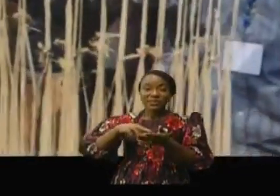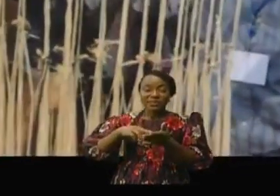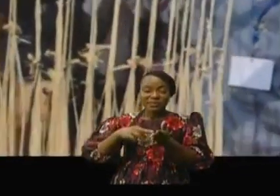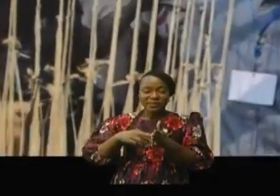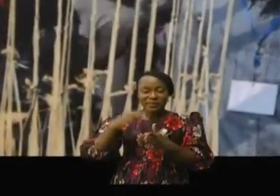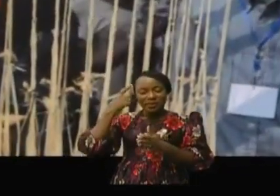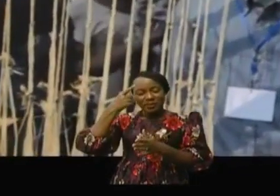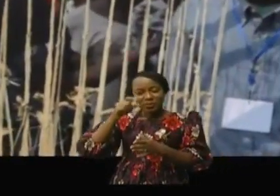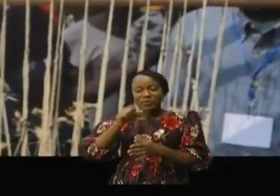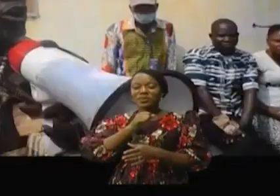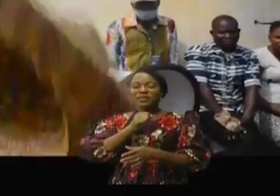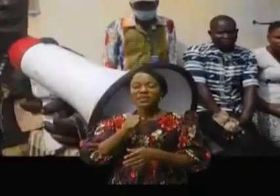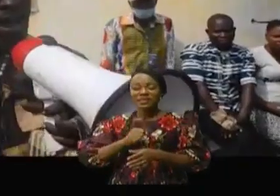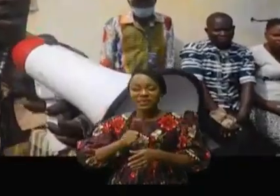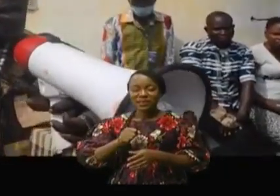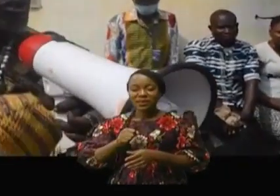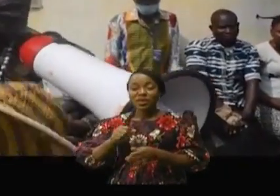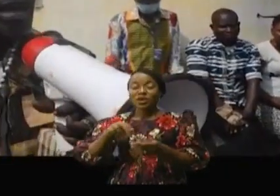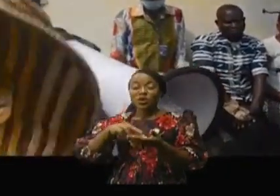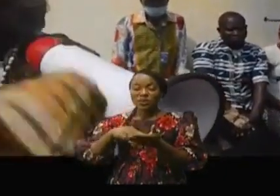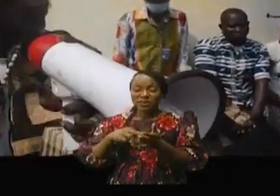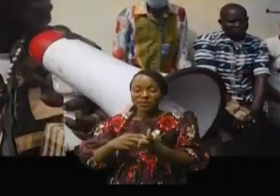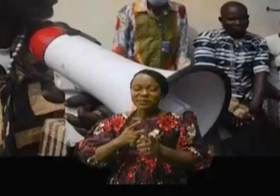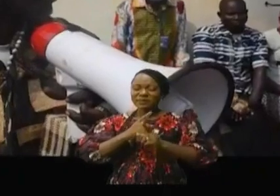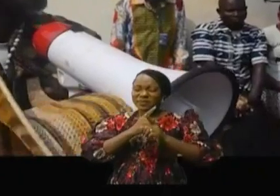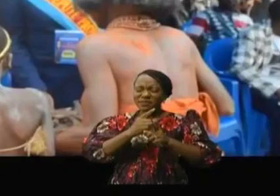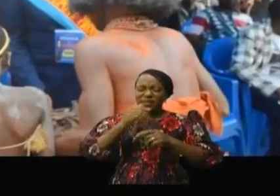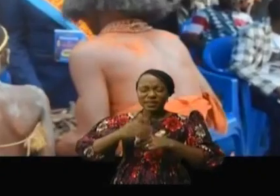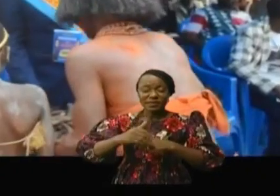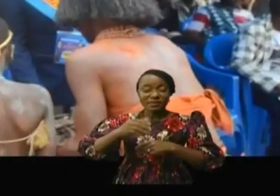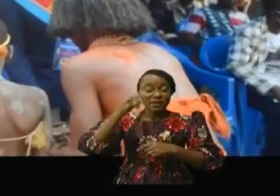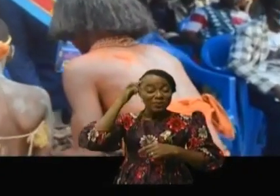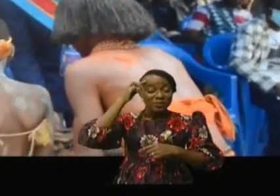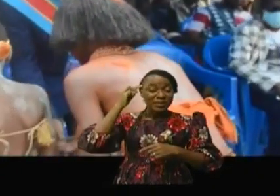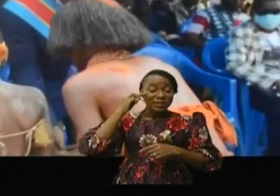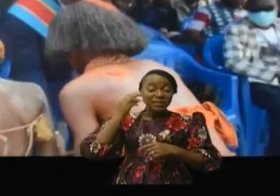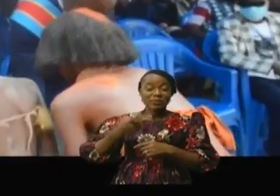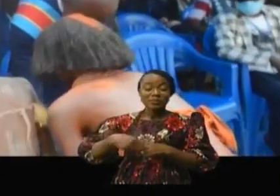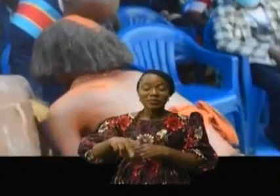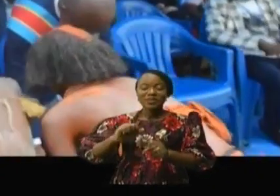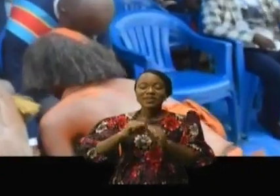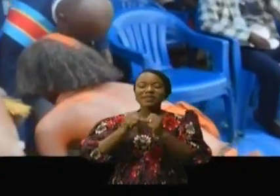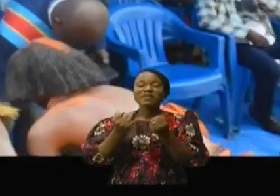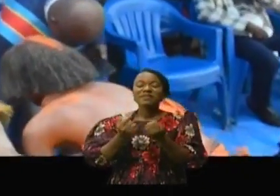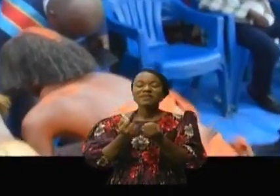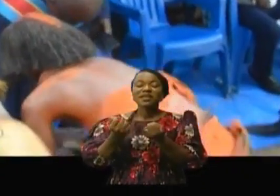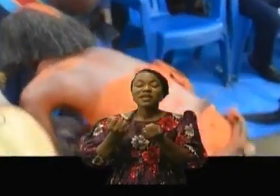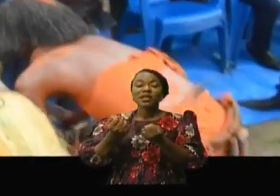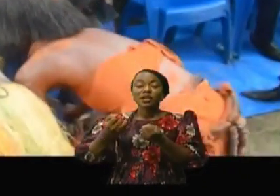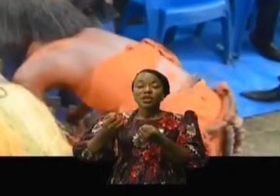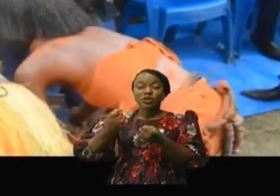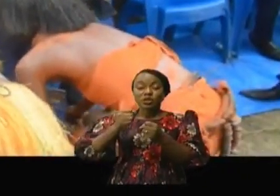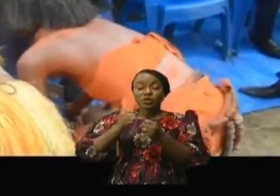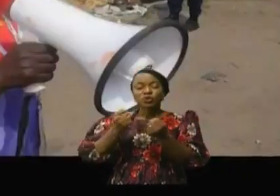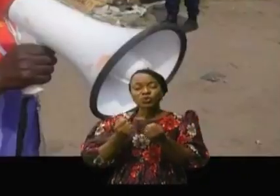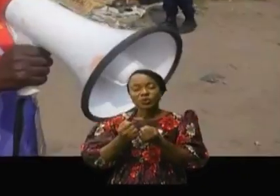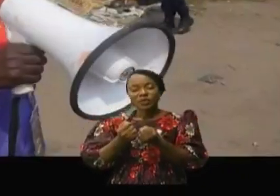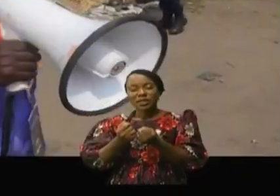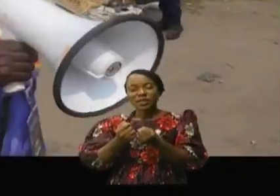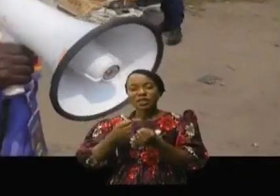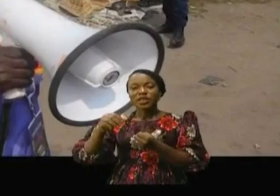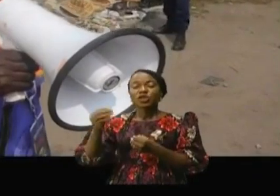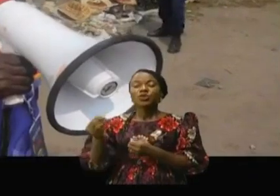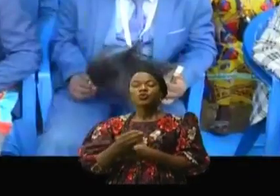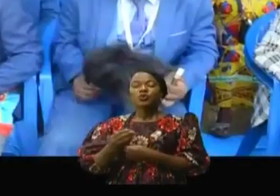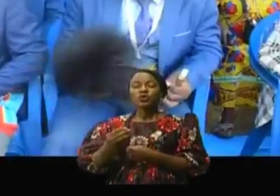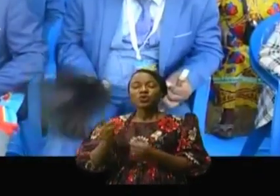l'artisanat ancestral, présenté et défendu devant la ministre provinciale des Affaires sociales du Kwilum comme projet de développement